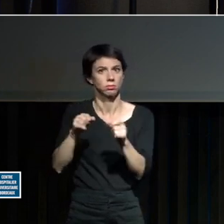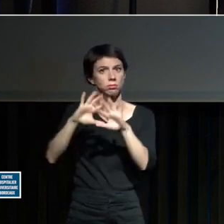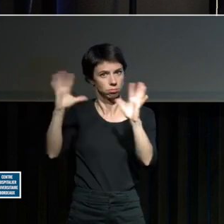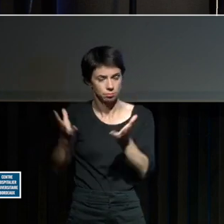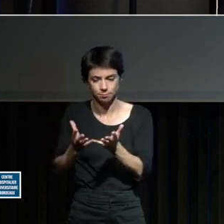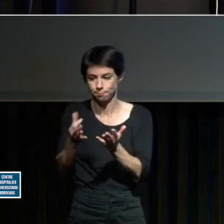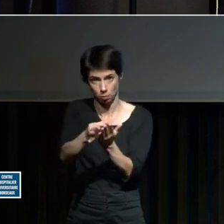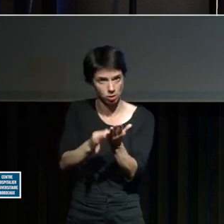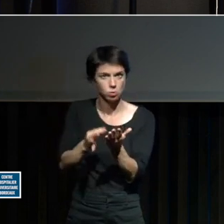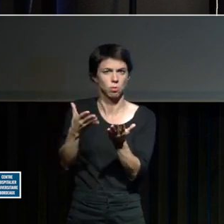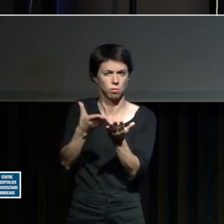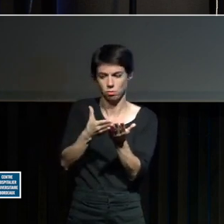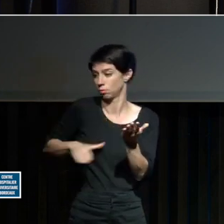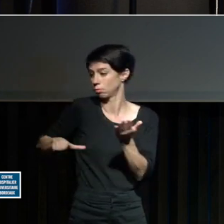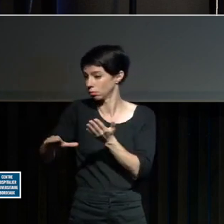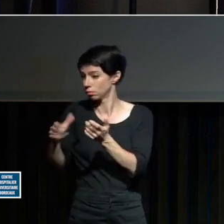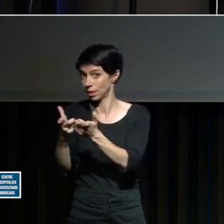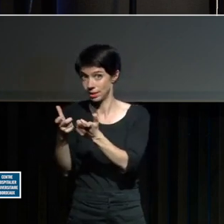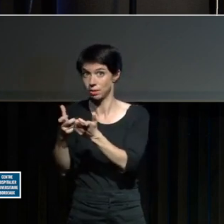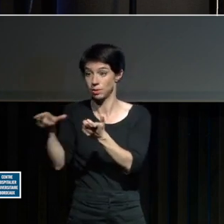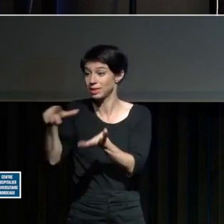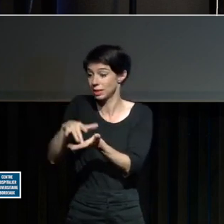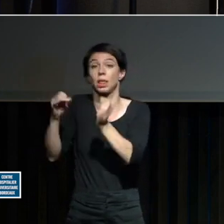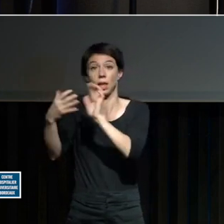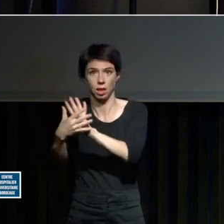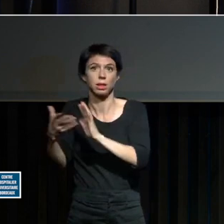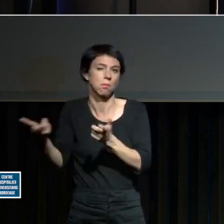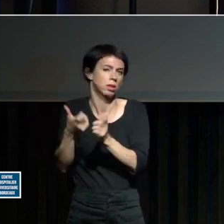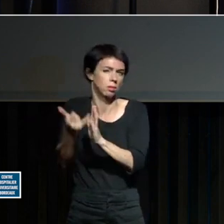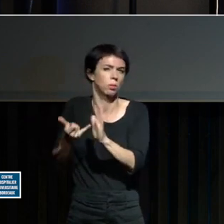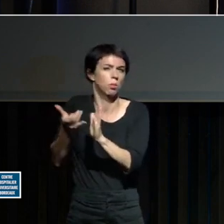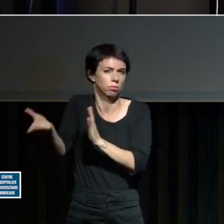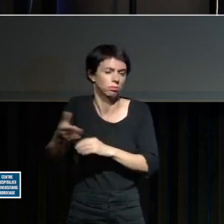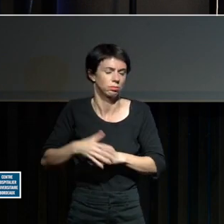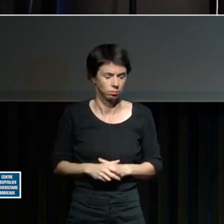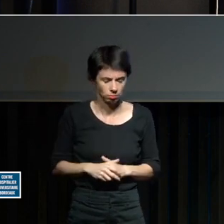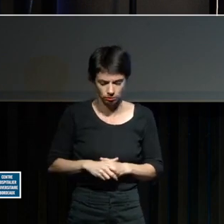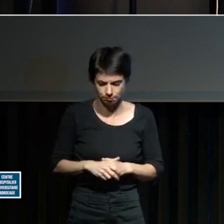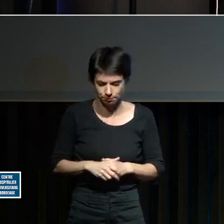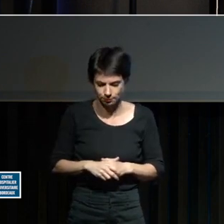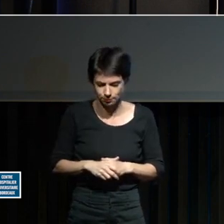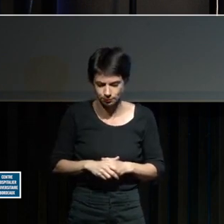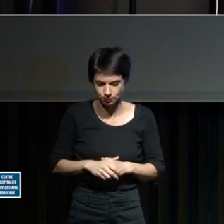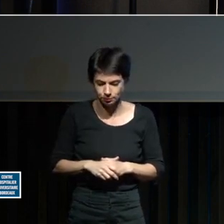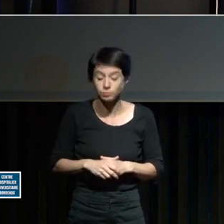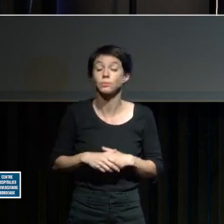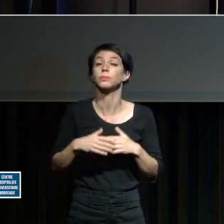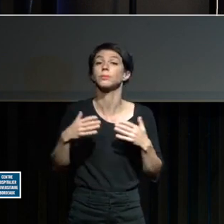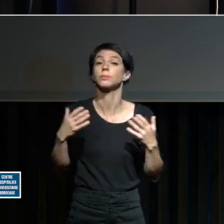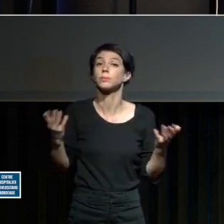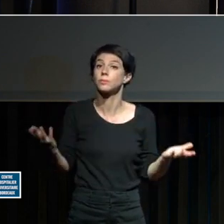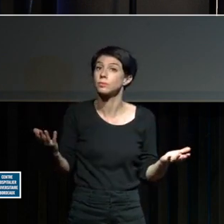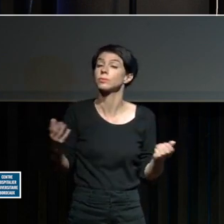une utilisation particulièrement importante de certains sites web, notamment YouTube. Enfin, si on s'intéresse